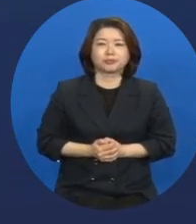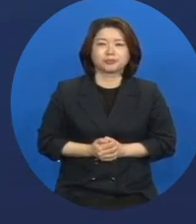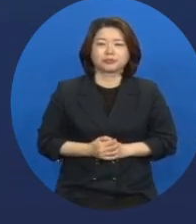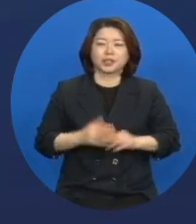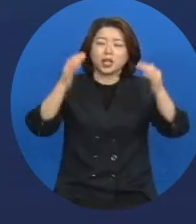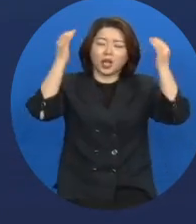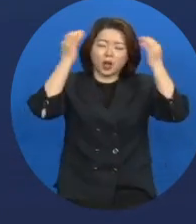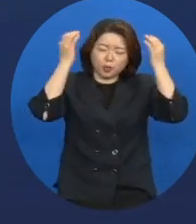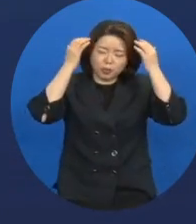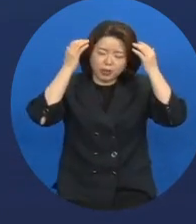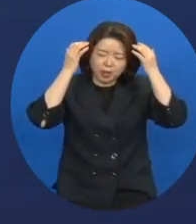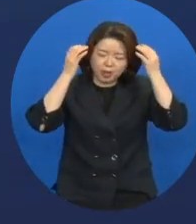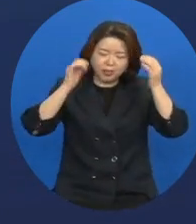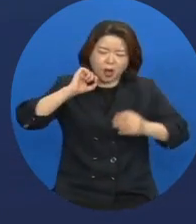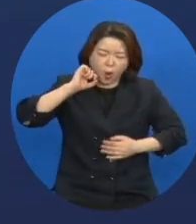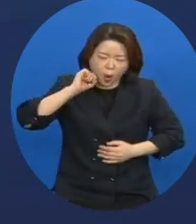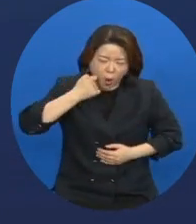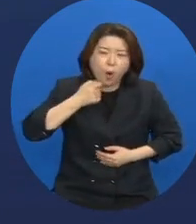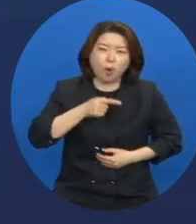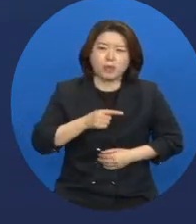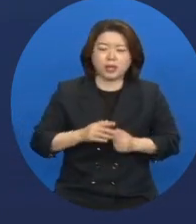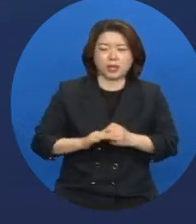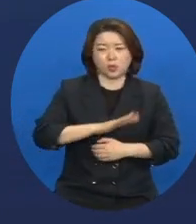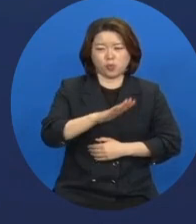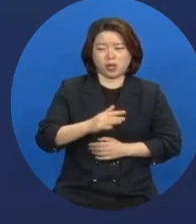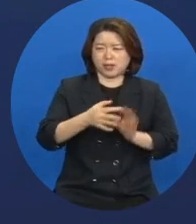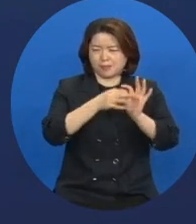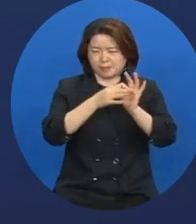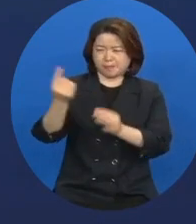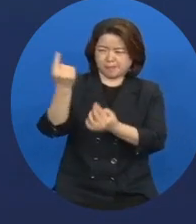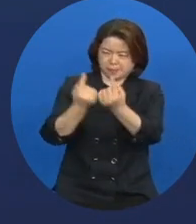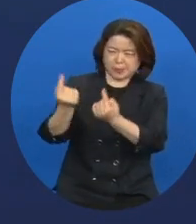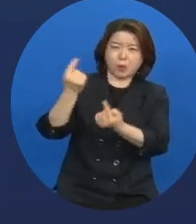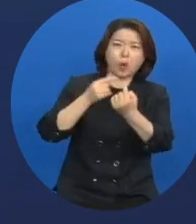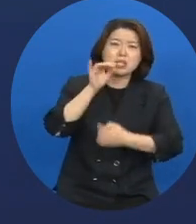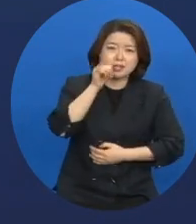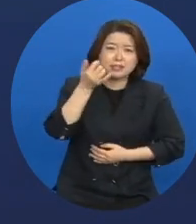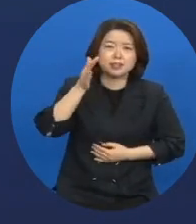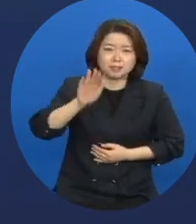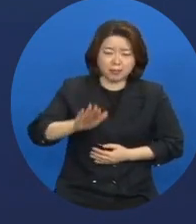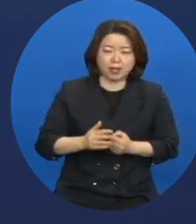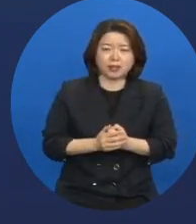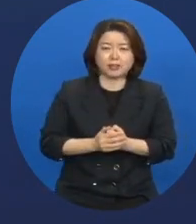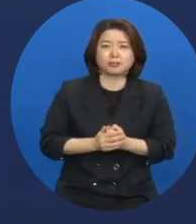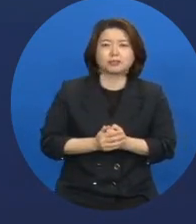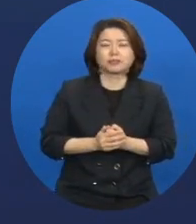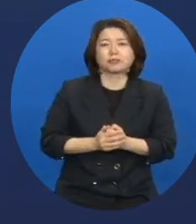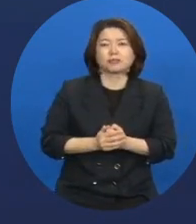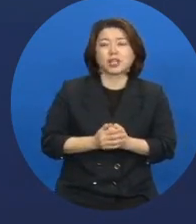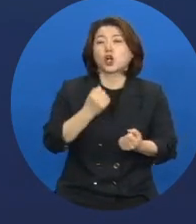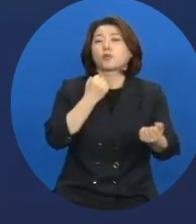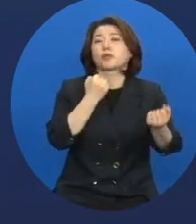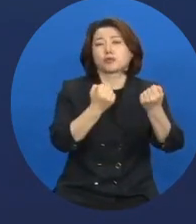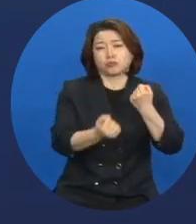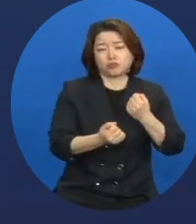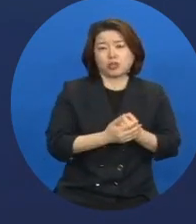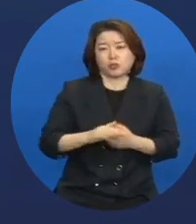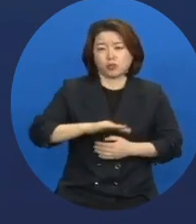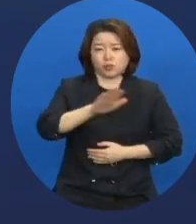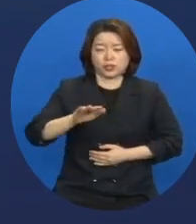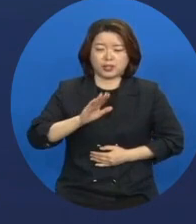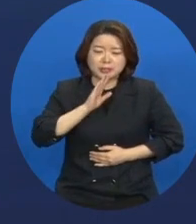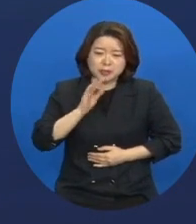고난과 시련이 우리에게 계속 닥쳐오지만 그럴 때일수록 우리가 정말